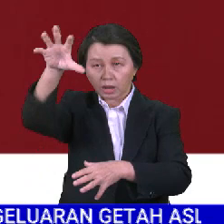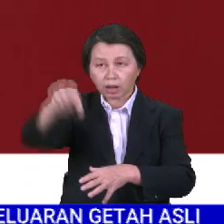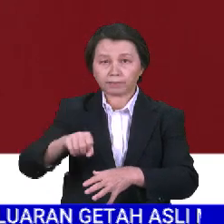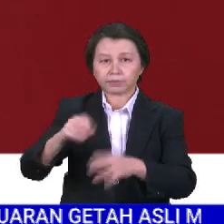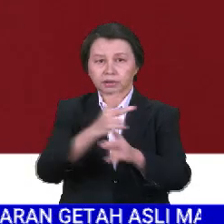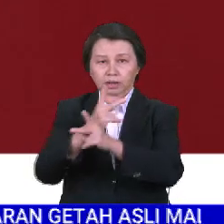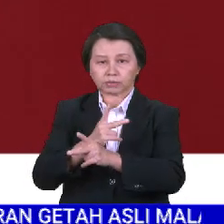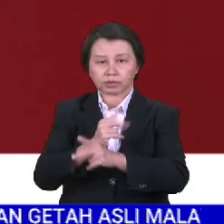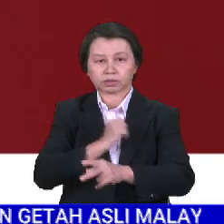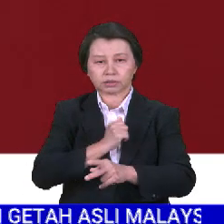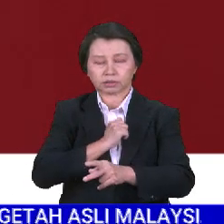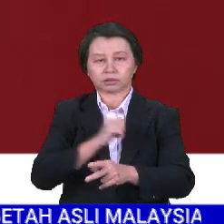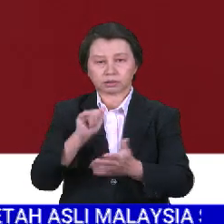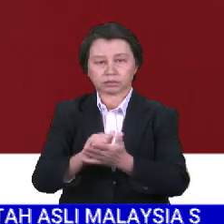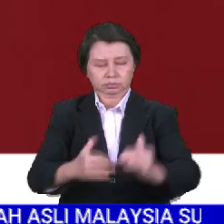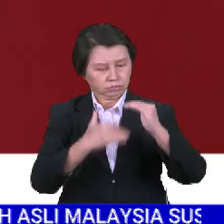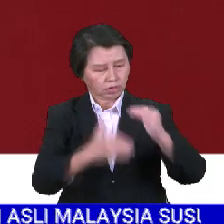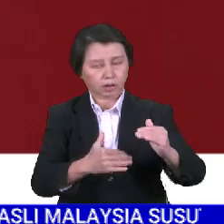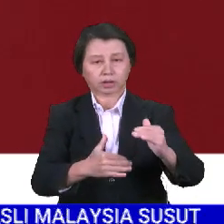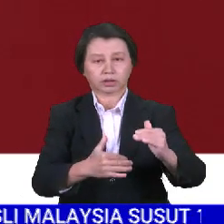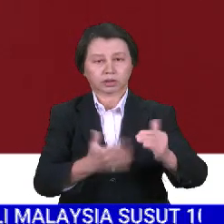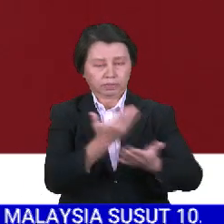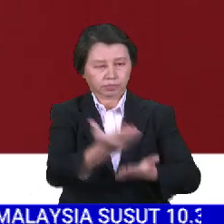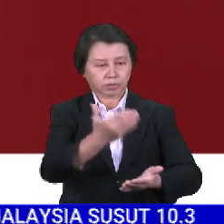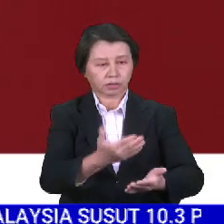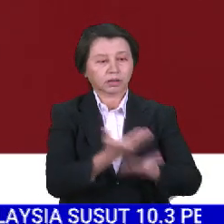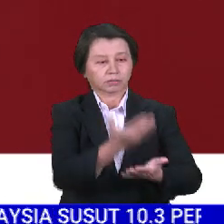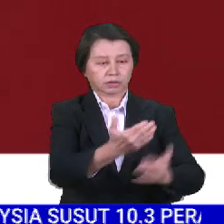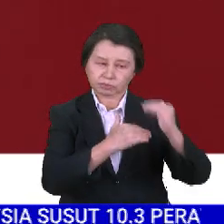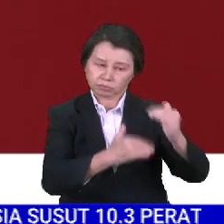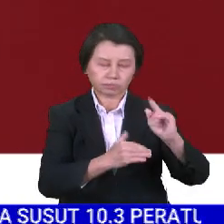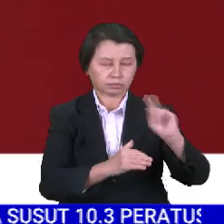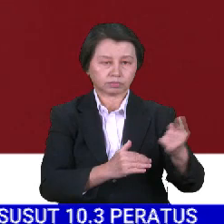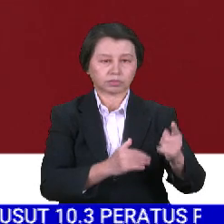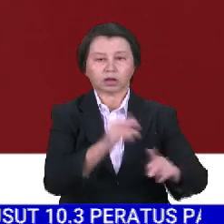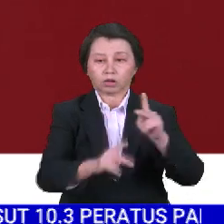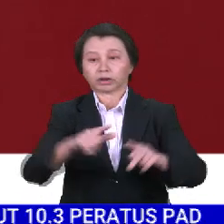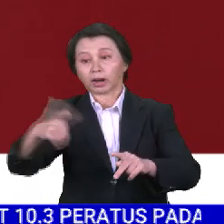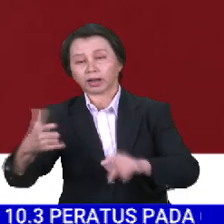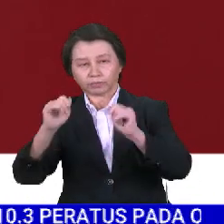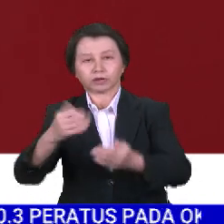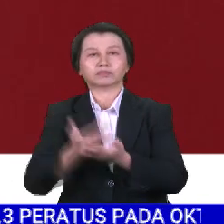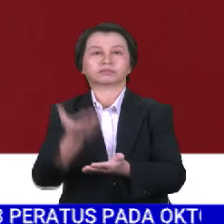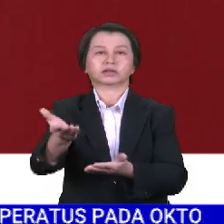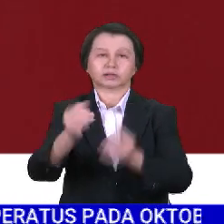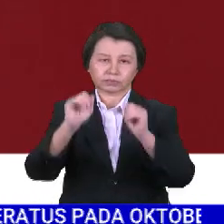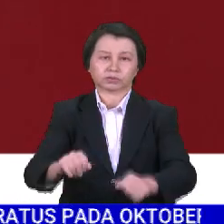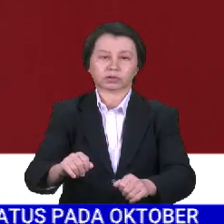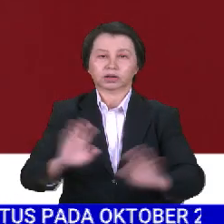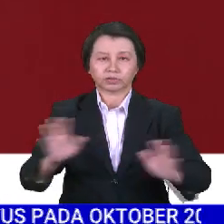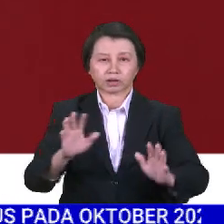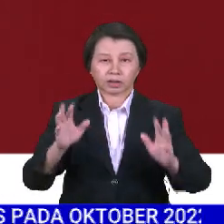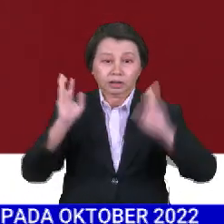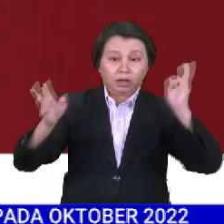kawalan pendiri di mana ma'hadkan pembelian supaya pembelian dapat membeli jadi jangan